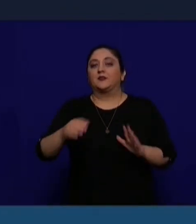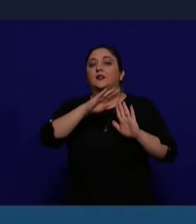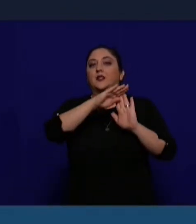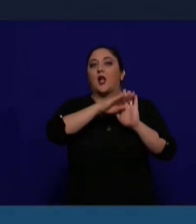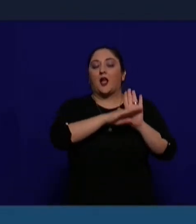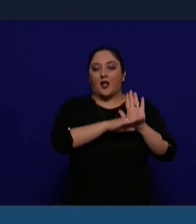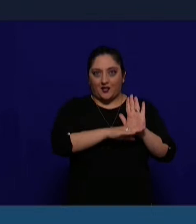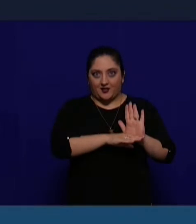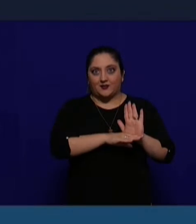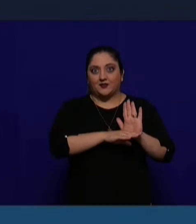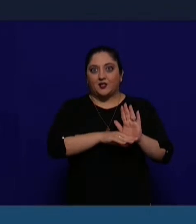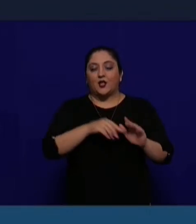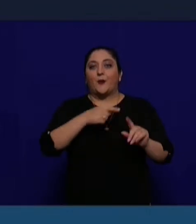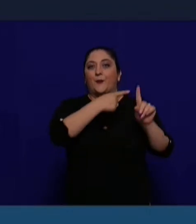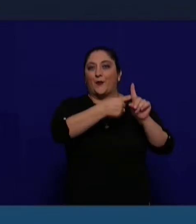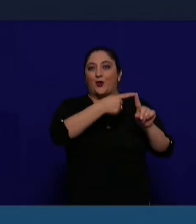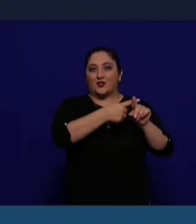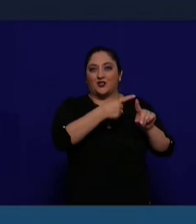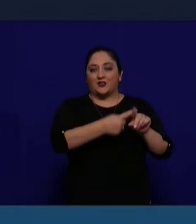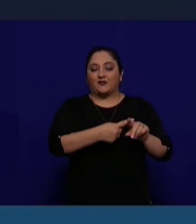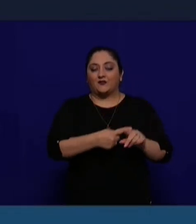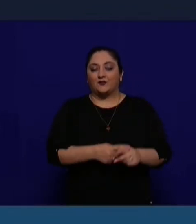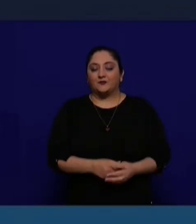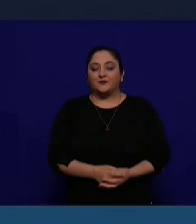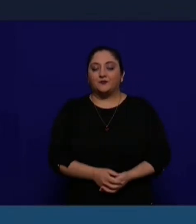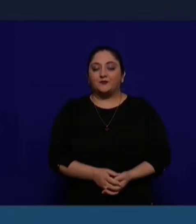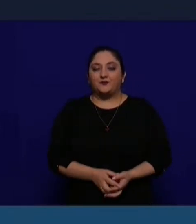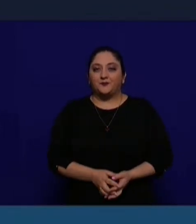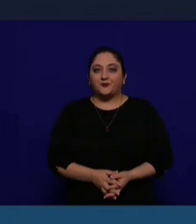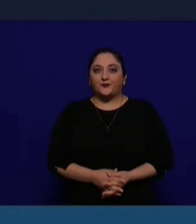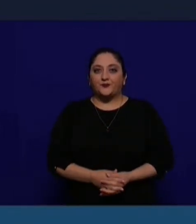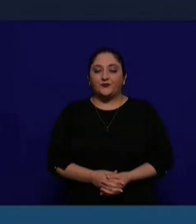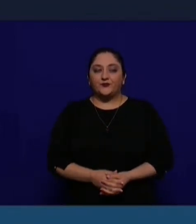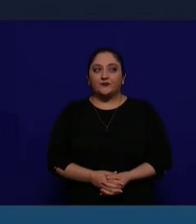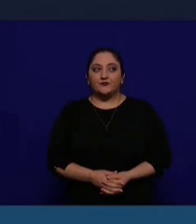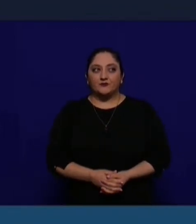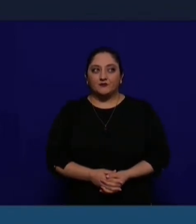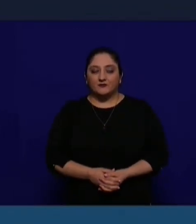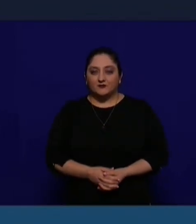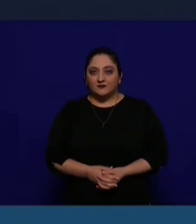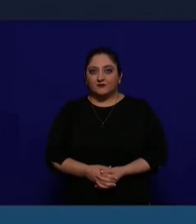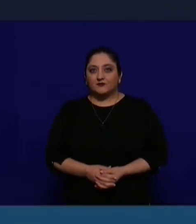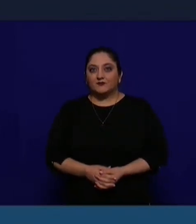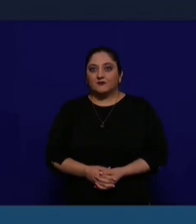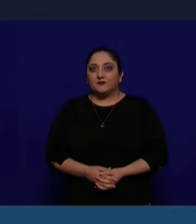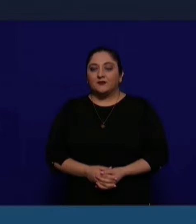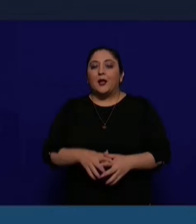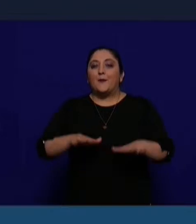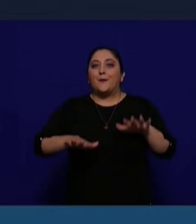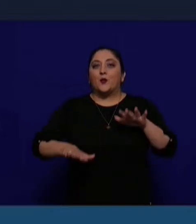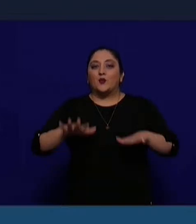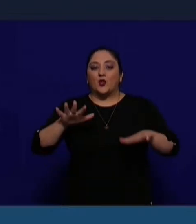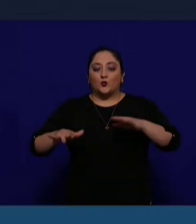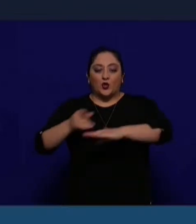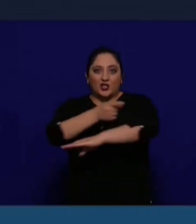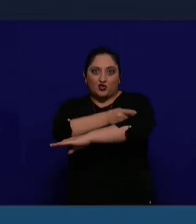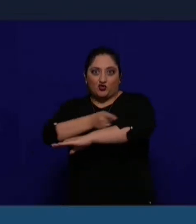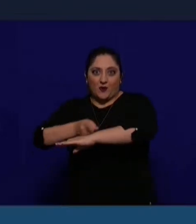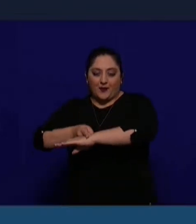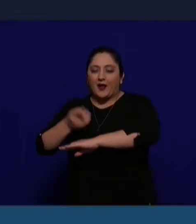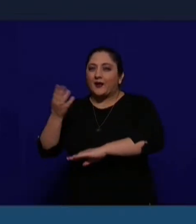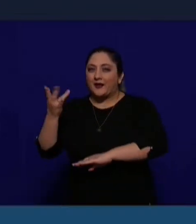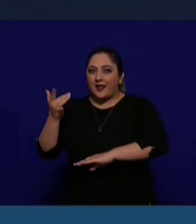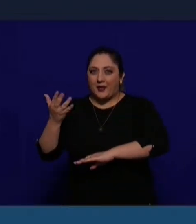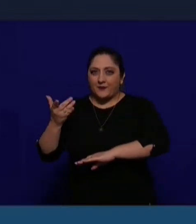l-isfel bħala numru ta' każijiet li qegħdin jiġu identifikati ta' kuljum. Fatti aħna nieħdu is-7-day moving average